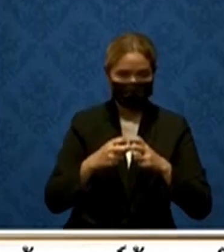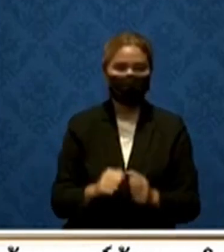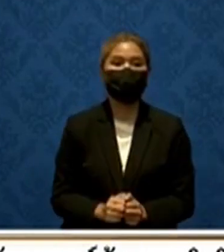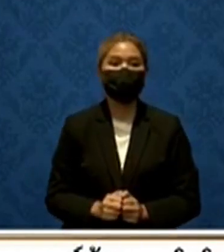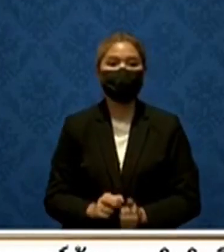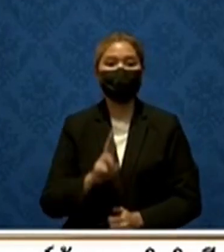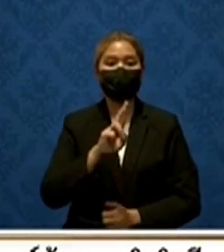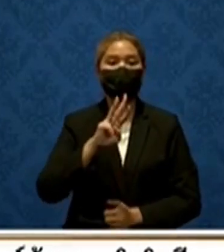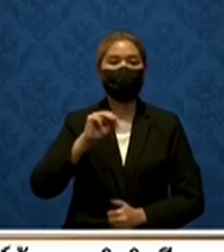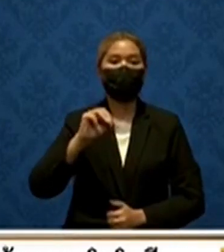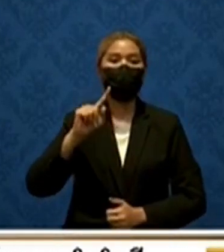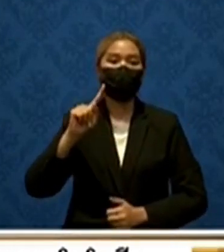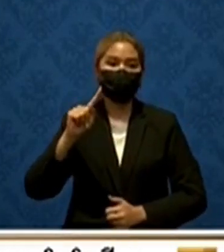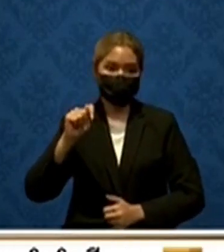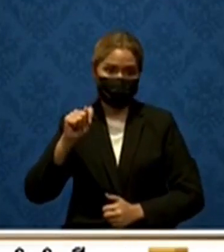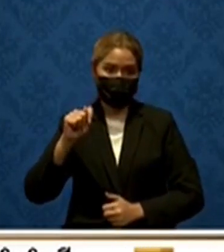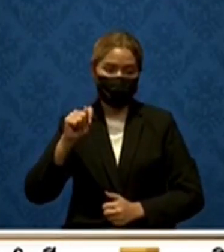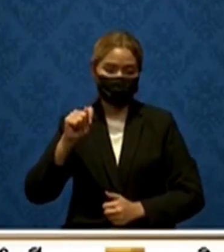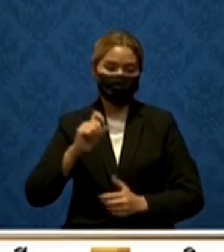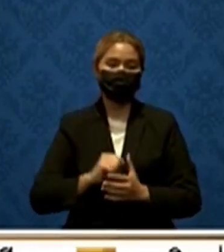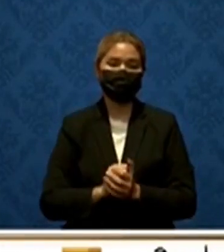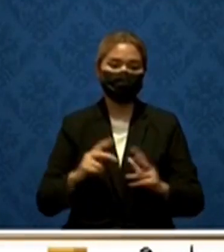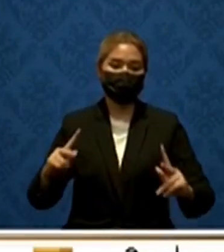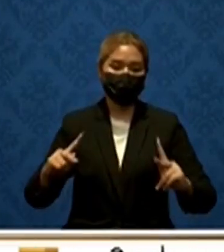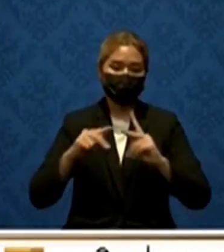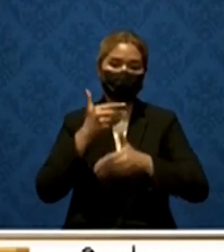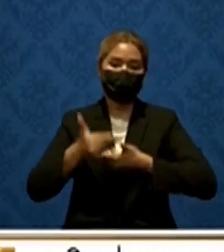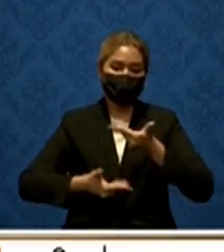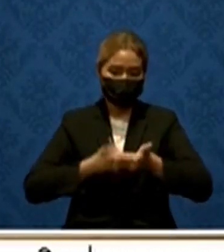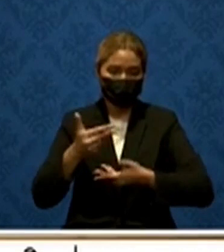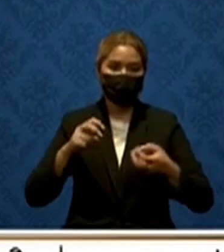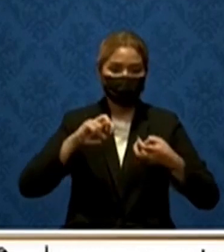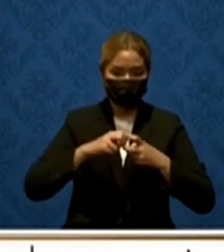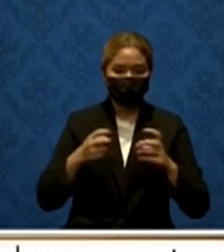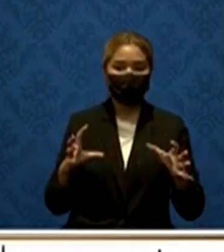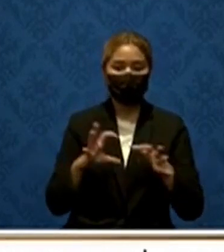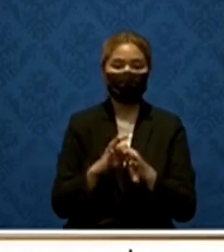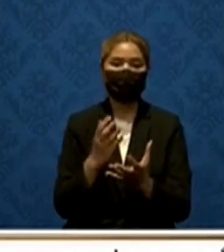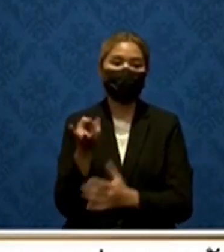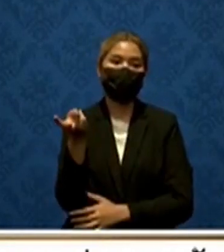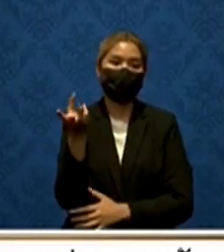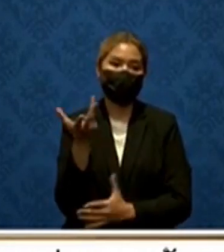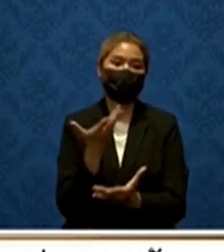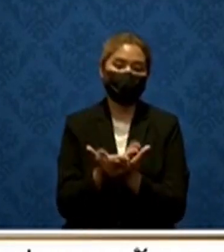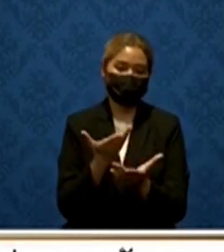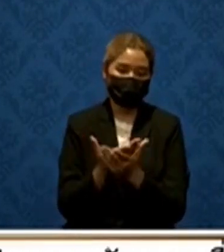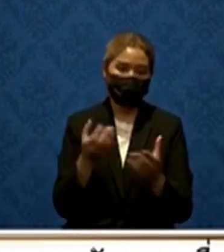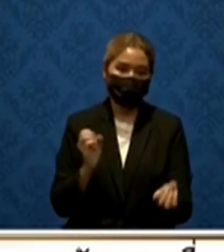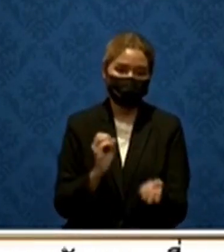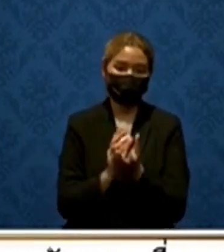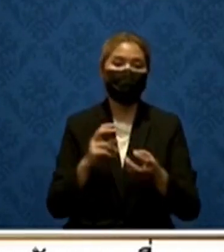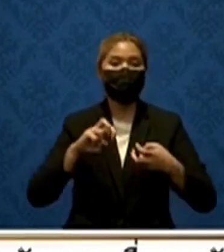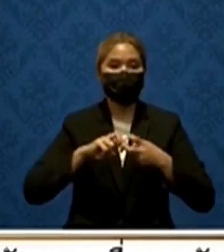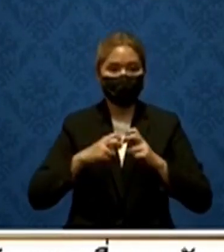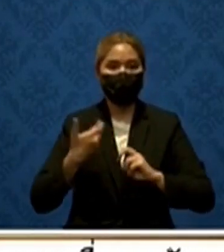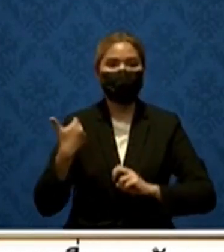ิตองหัดขายข้าวบ้างแล้วก็รู้จักขายกลิ่นขาย รสชาติขายสีสันและคุณประโยชน์ของมะ